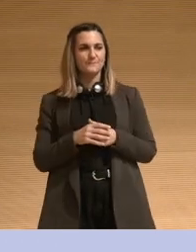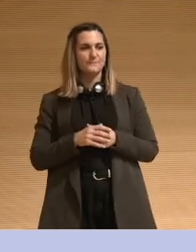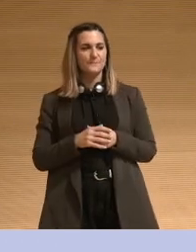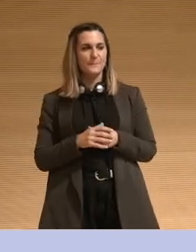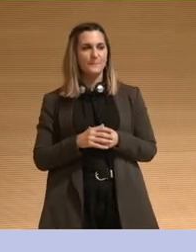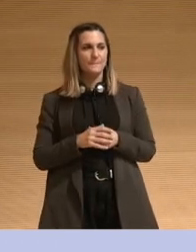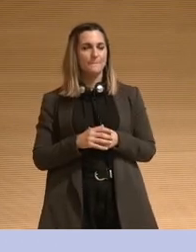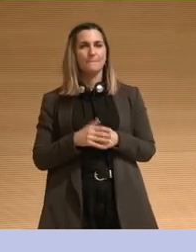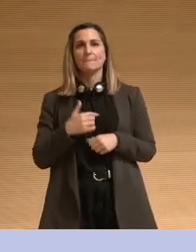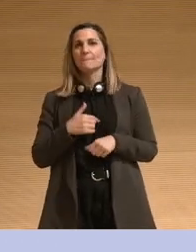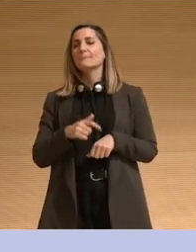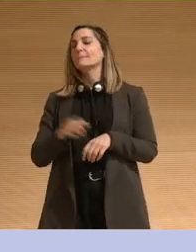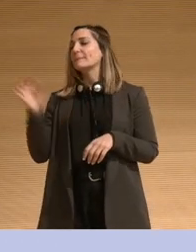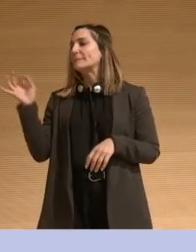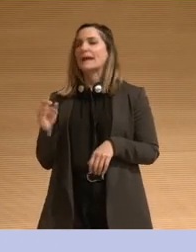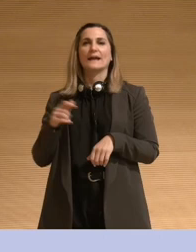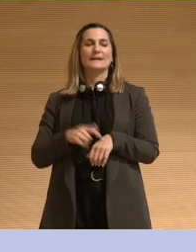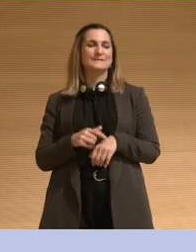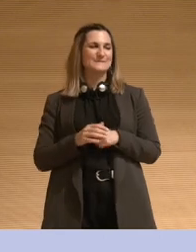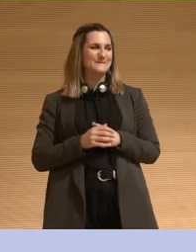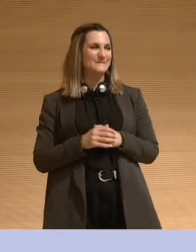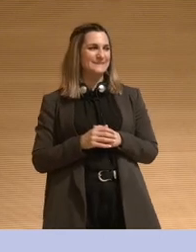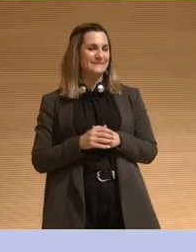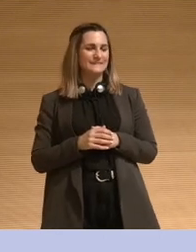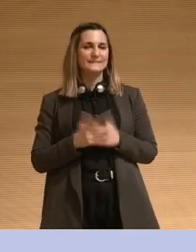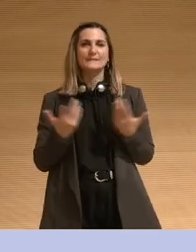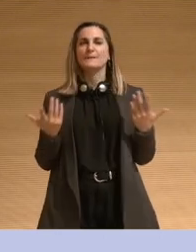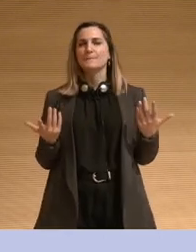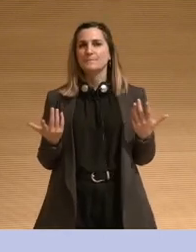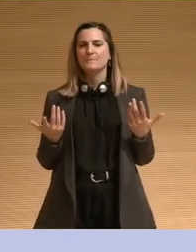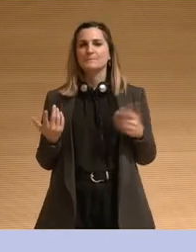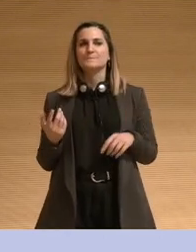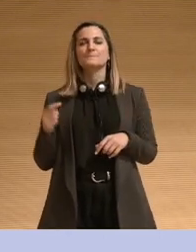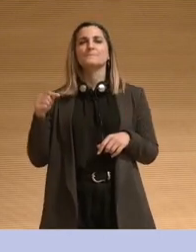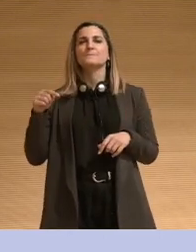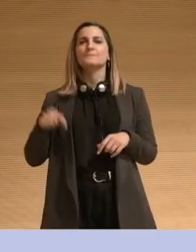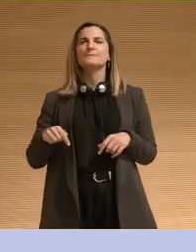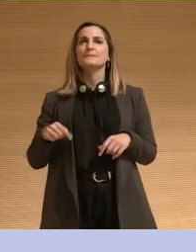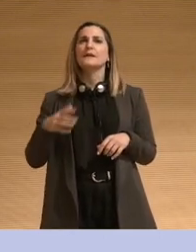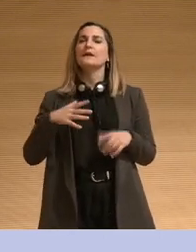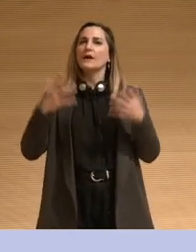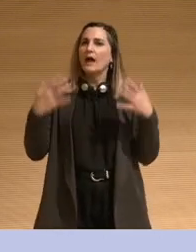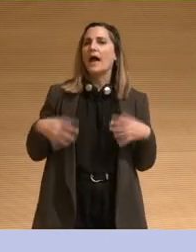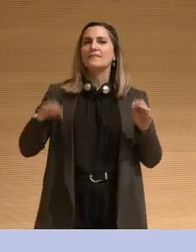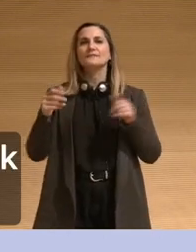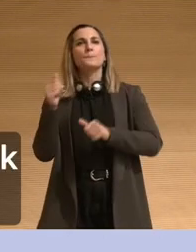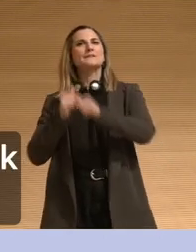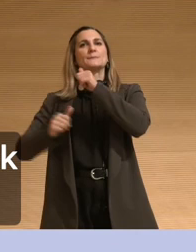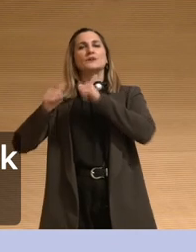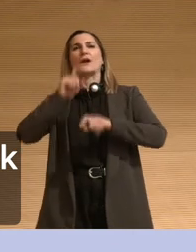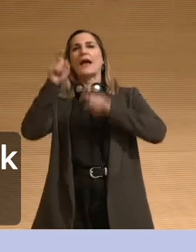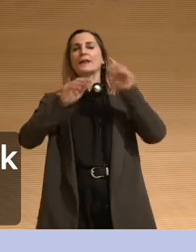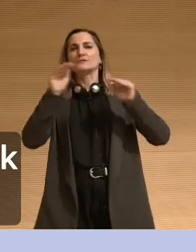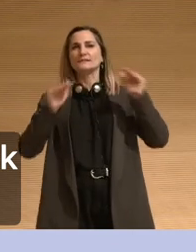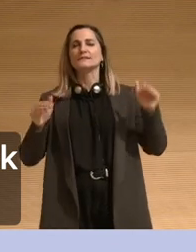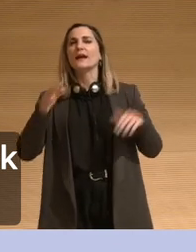Άψογη, κυρία Τσενέ, δεν το συζητώ. Και επειδή είμαστε σε αυτό το κλίμα, θα ξεκινήσω αντίστροφα τις ερωτήσεις, επειδή είμαστε